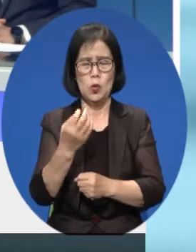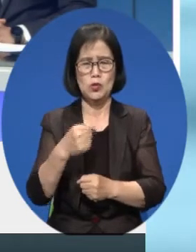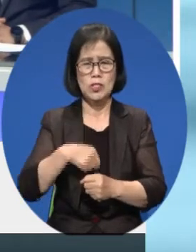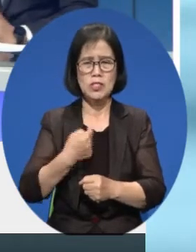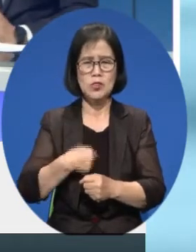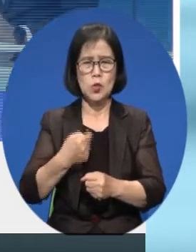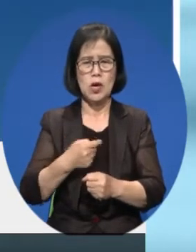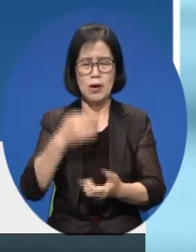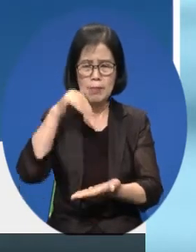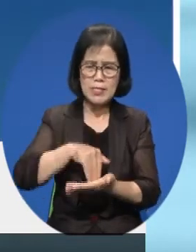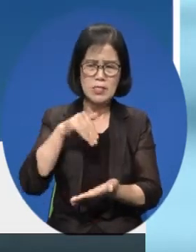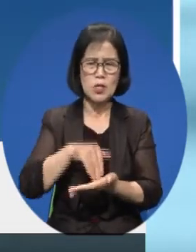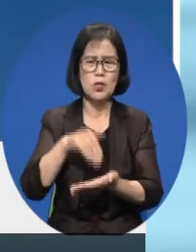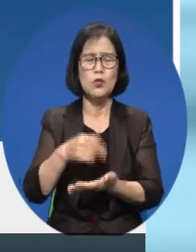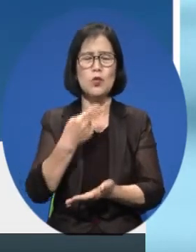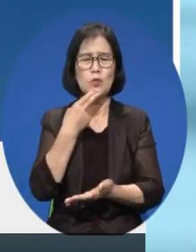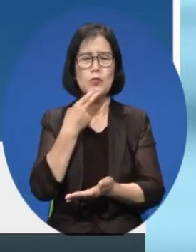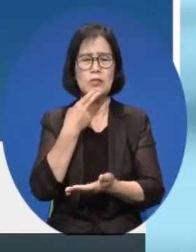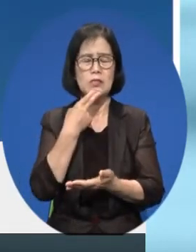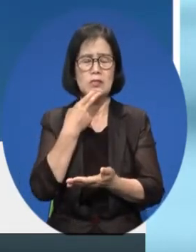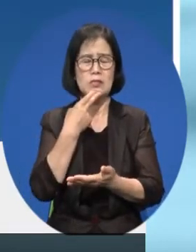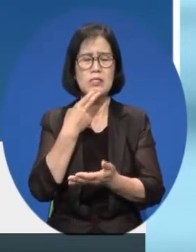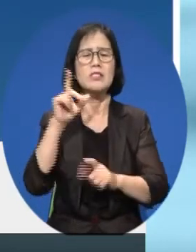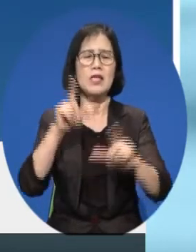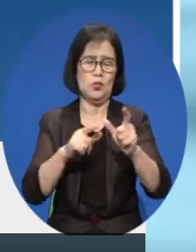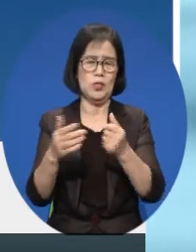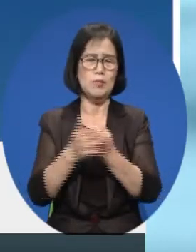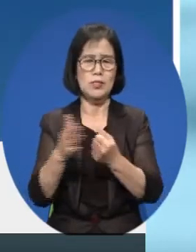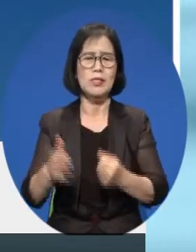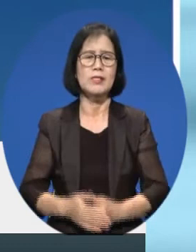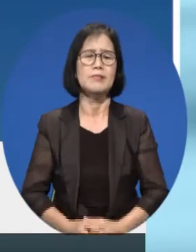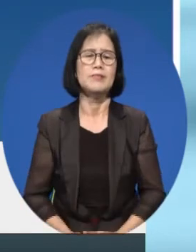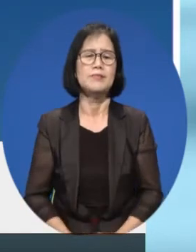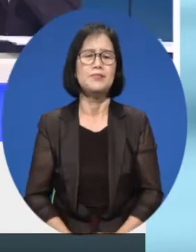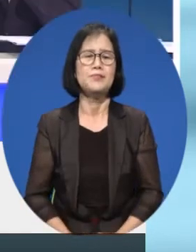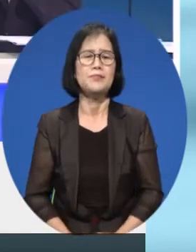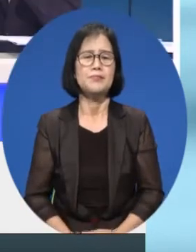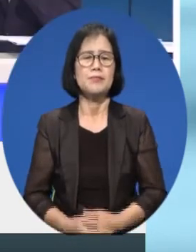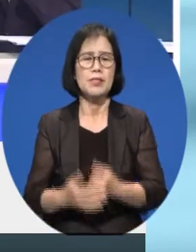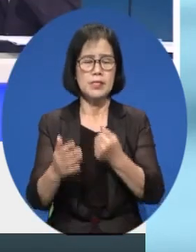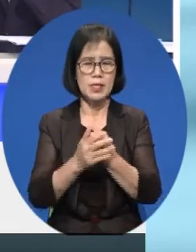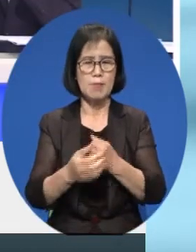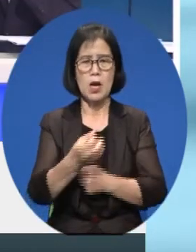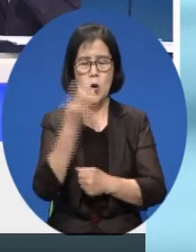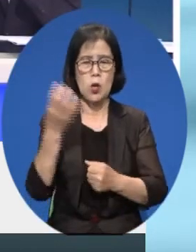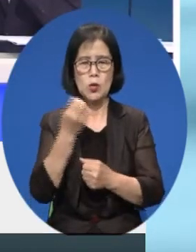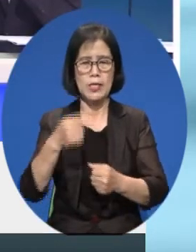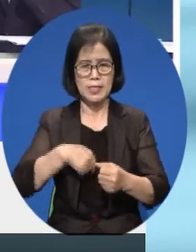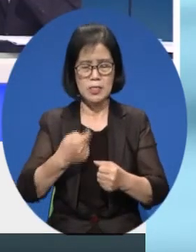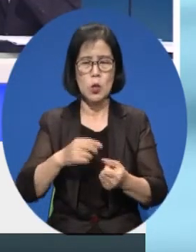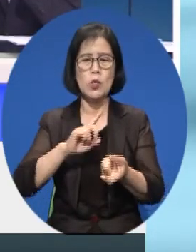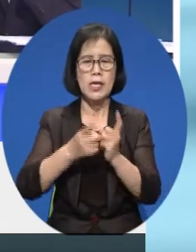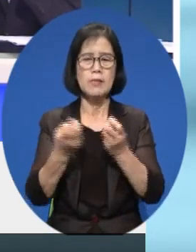언론 스스로가 성찰하거나 반성하지 않으려고 하는 태도들도 저는 일부 깔려있다고 생각하거든요. 그러니까 언론계 스스로가 대안을